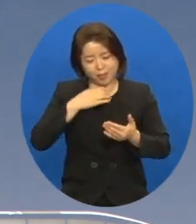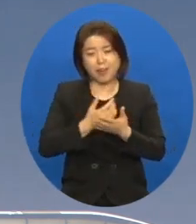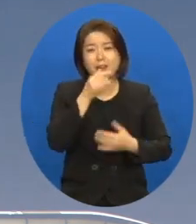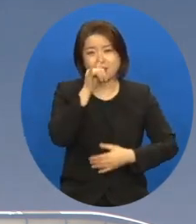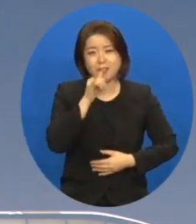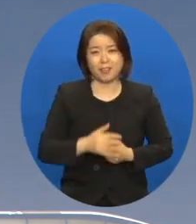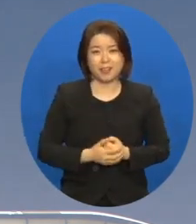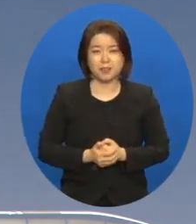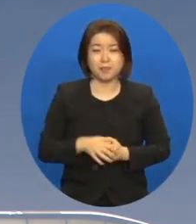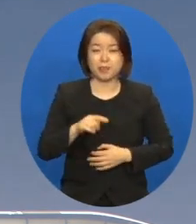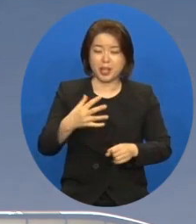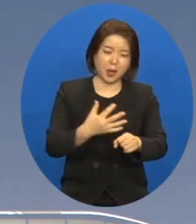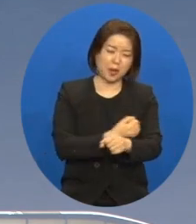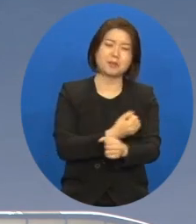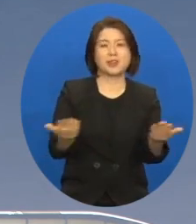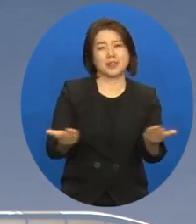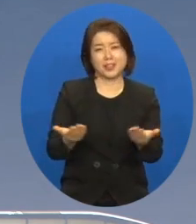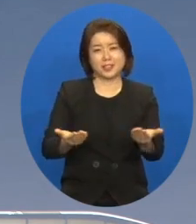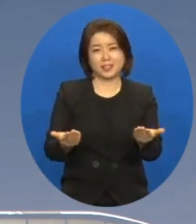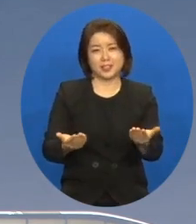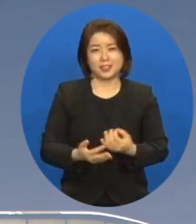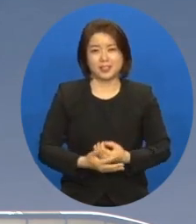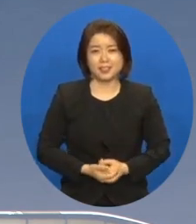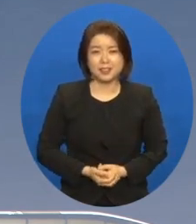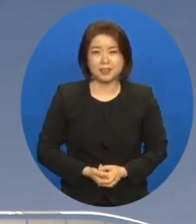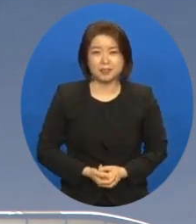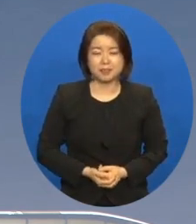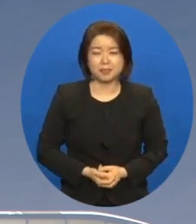이거는 엄청난 일인 거죠.